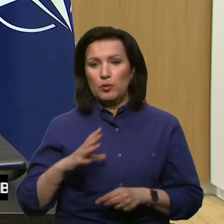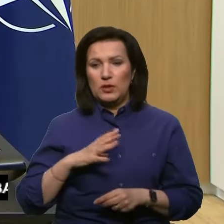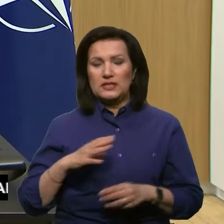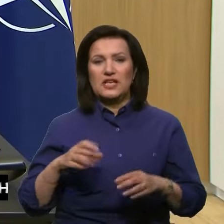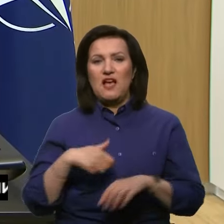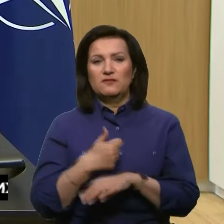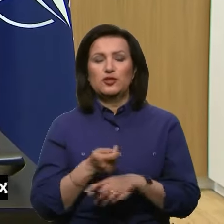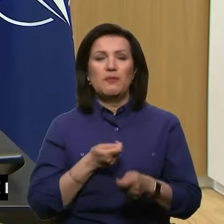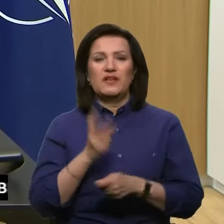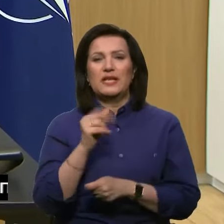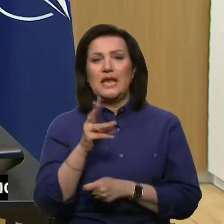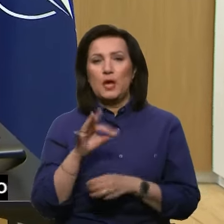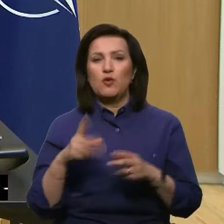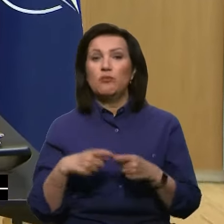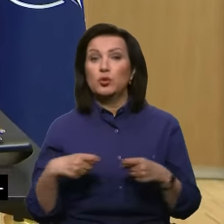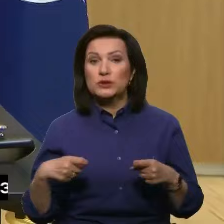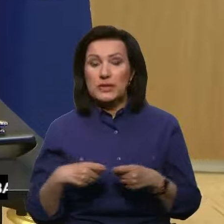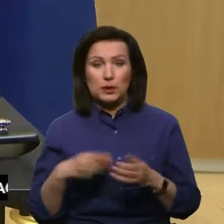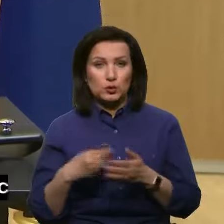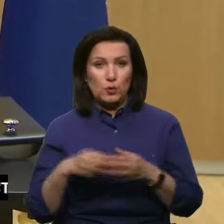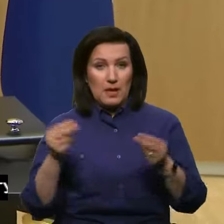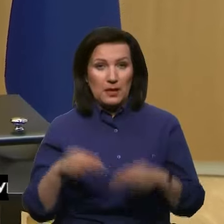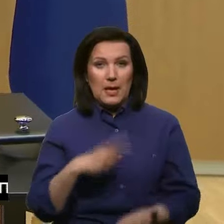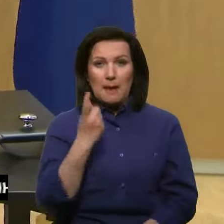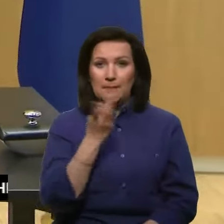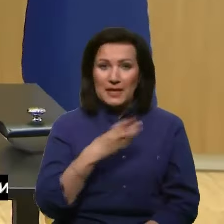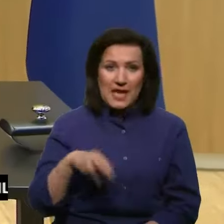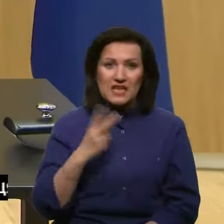відбулася у штаб-квартирі НАТО в Брюсселі. Сума контракту –